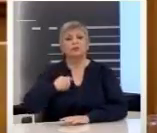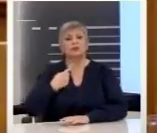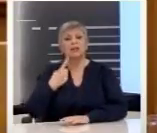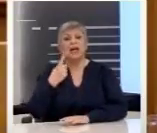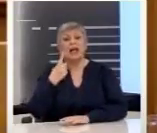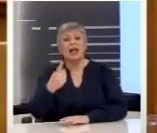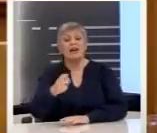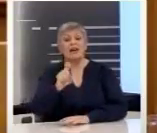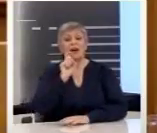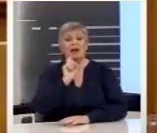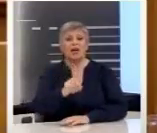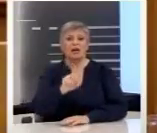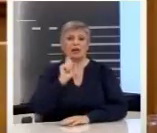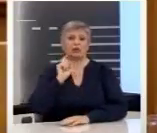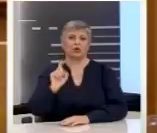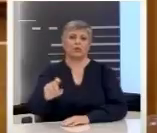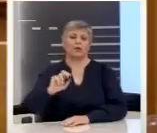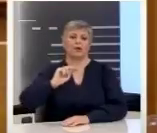1 εκατομμύριο λοιπόν ευρώ,